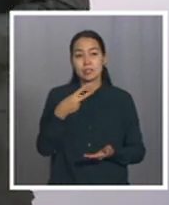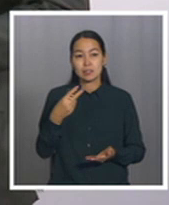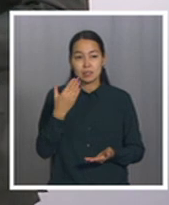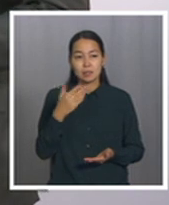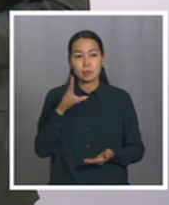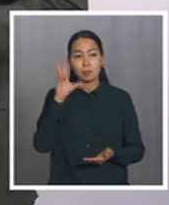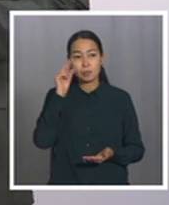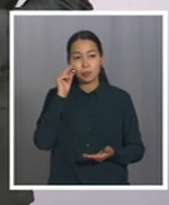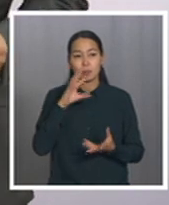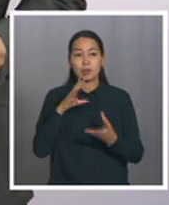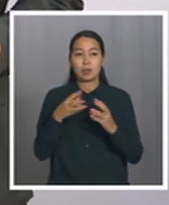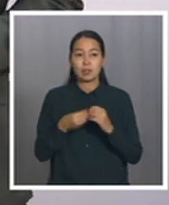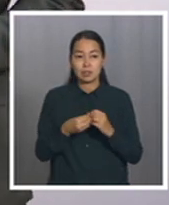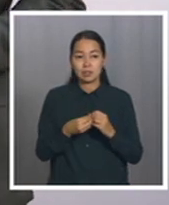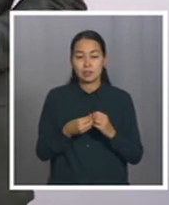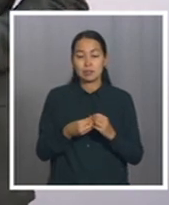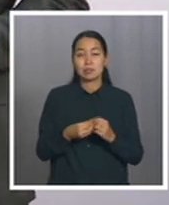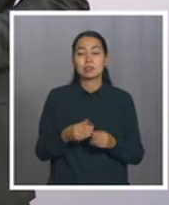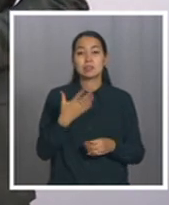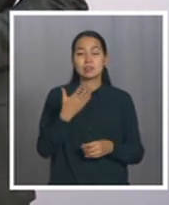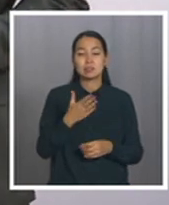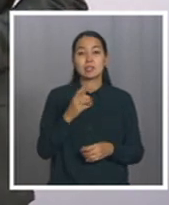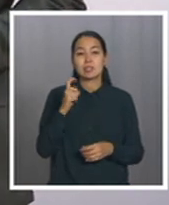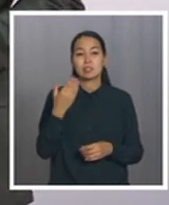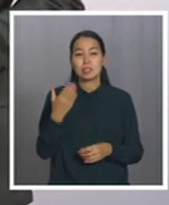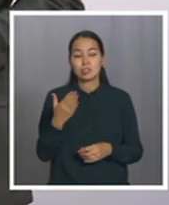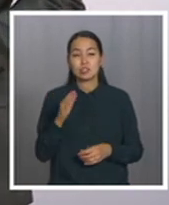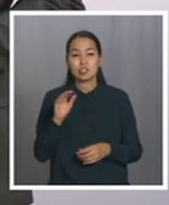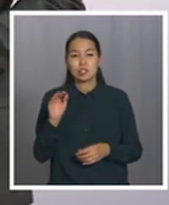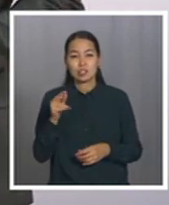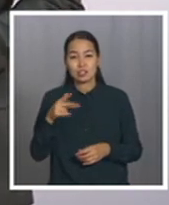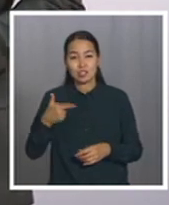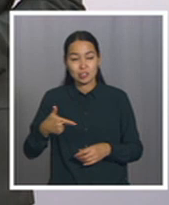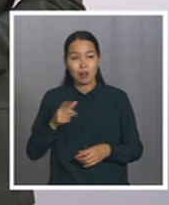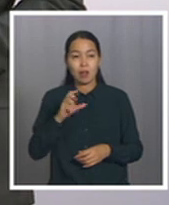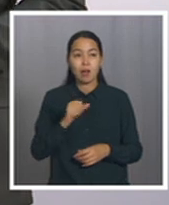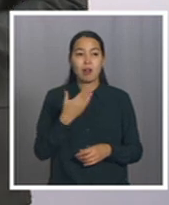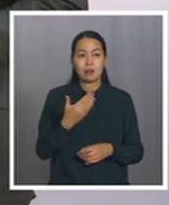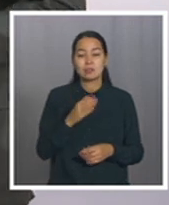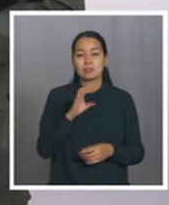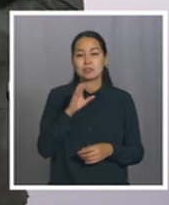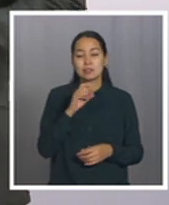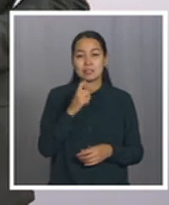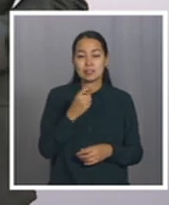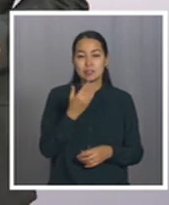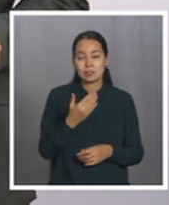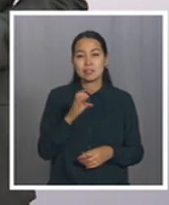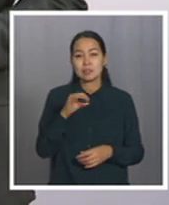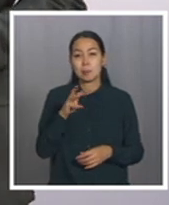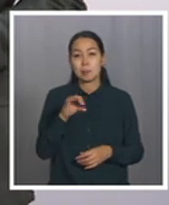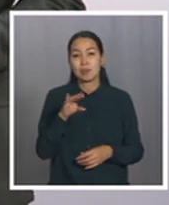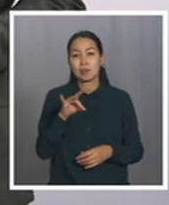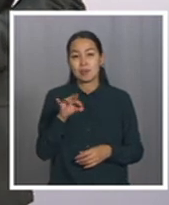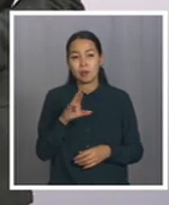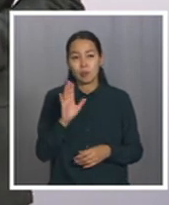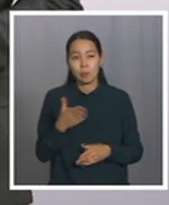тең болады X-тен G функциялары Y тең болады X түсіне қарағанда симметриялы болады. Осы қасиетті